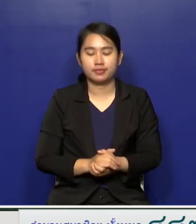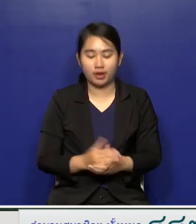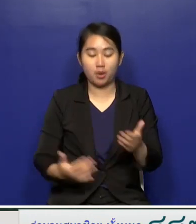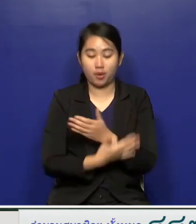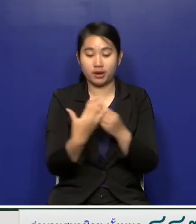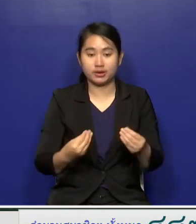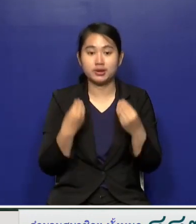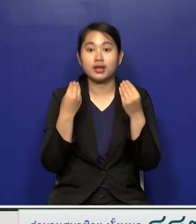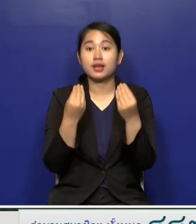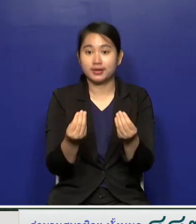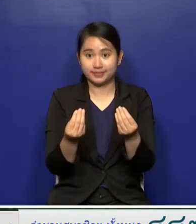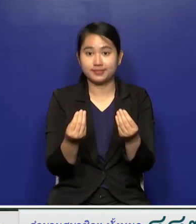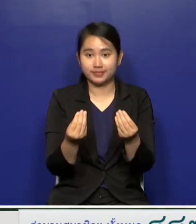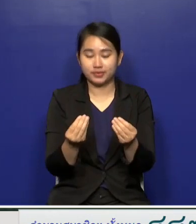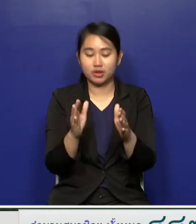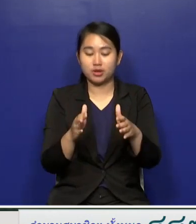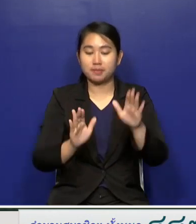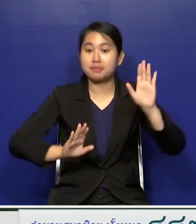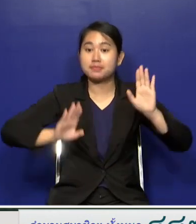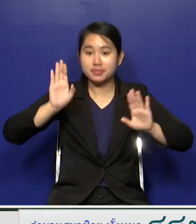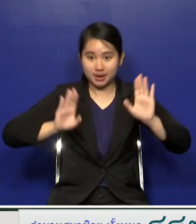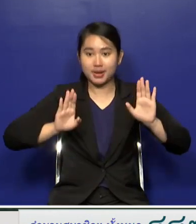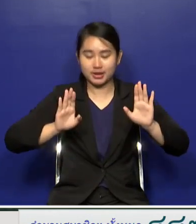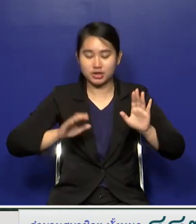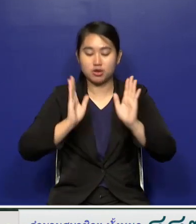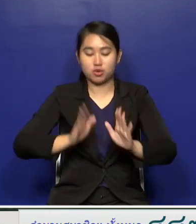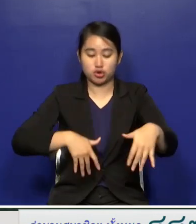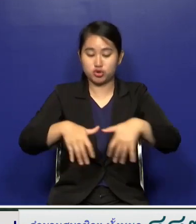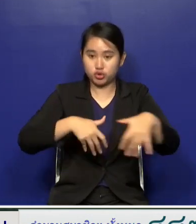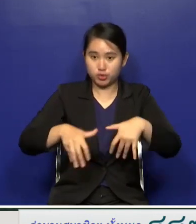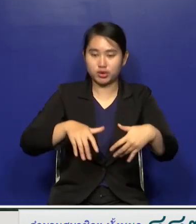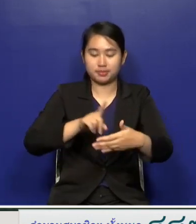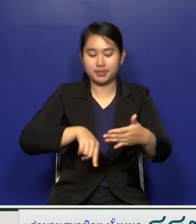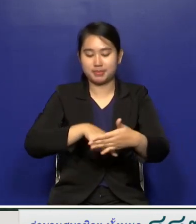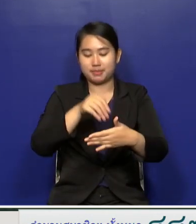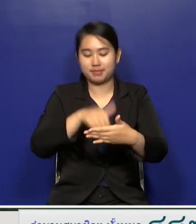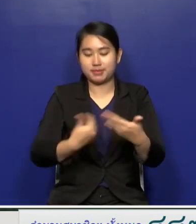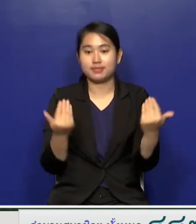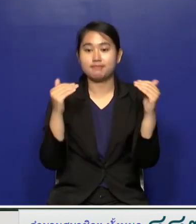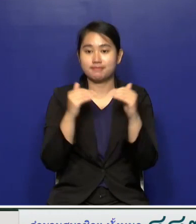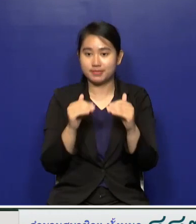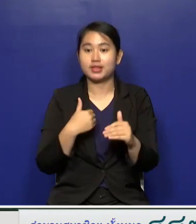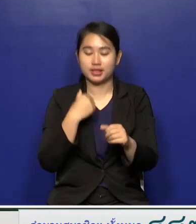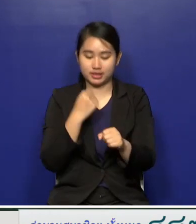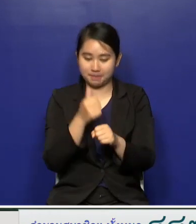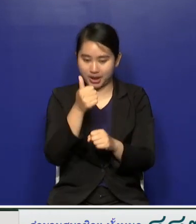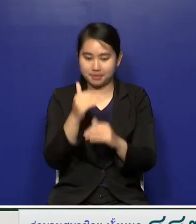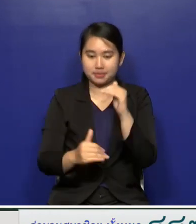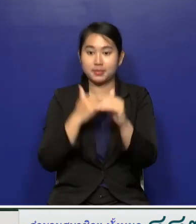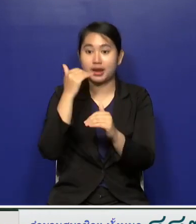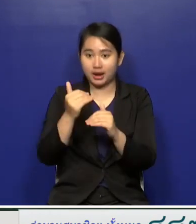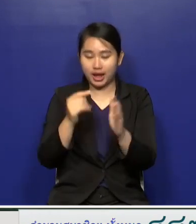ให้มีประชาธิปไตยและประชาชนพลเมืองสามารถที่จะพัฒนาของ